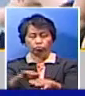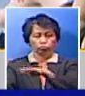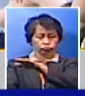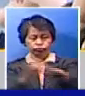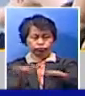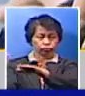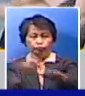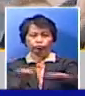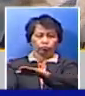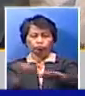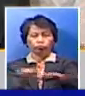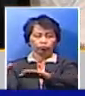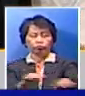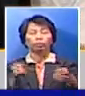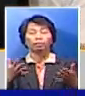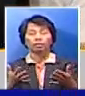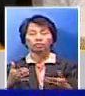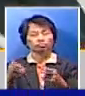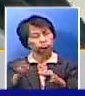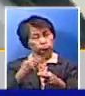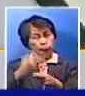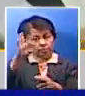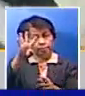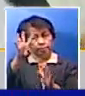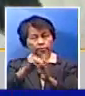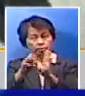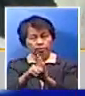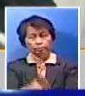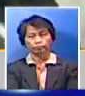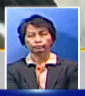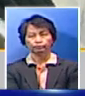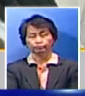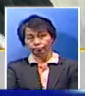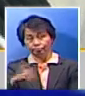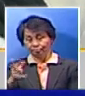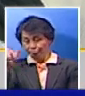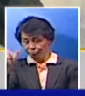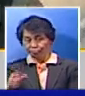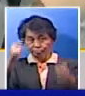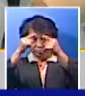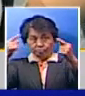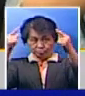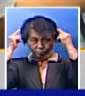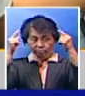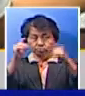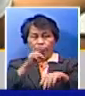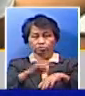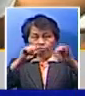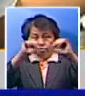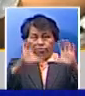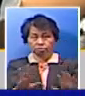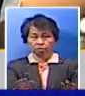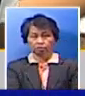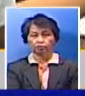akan hadir di setiap stesen ini. Pendapat sama turut disuarakan Rusdi Abdullah, seorang mahasiswa di UiTM Shah Alam. Bagi saya, MRT